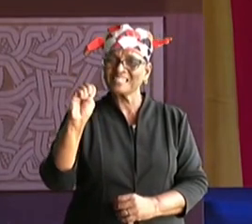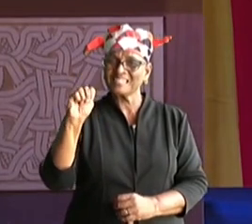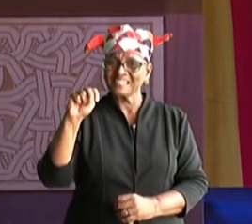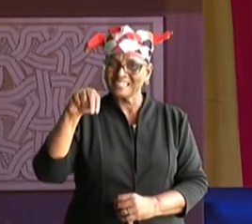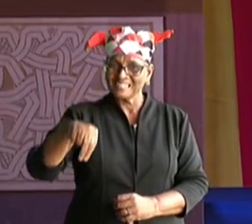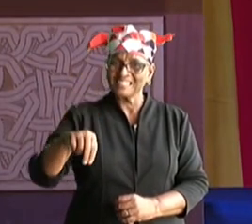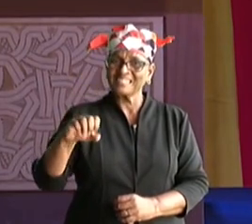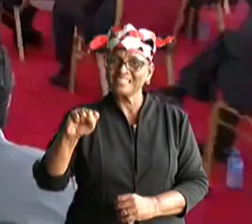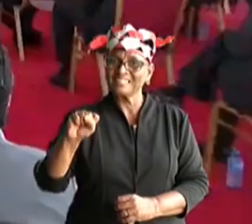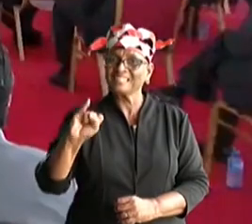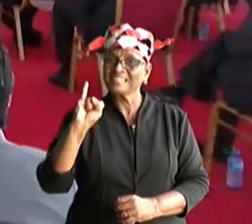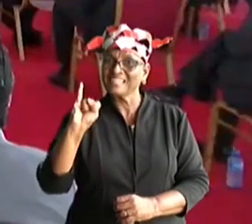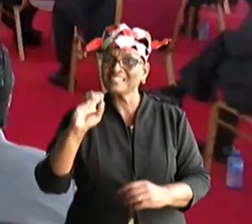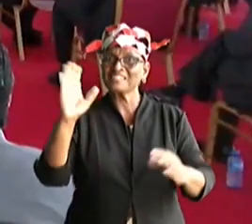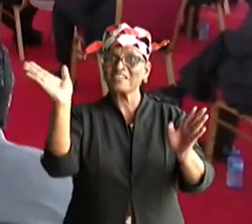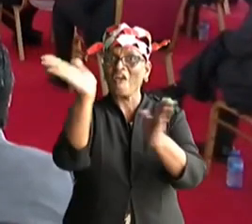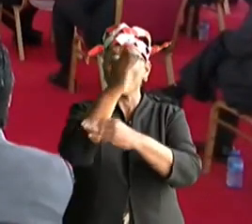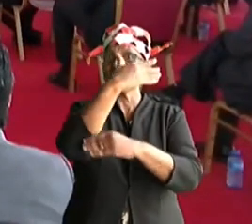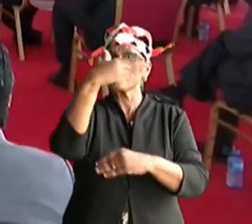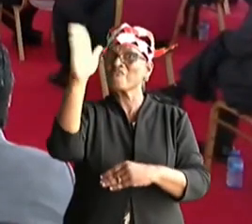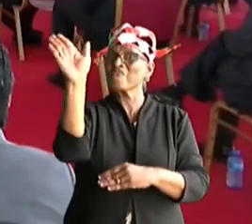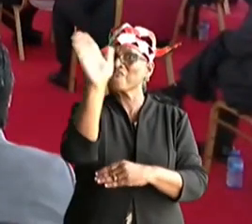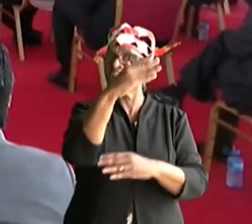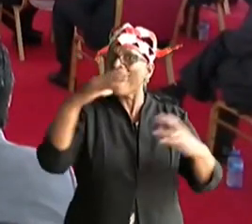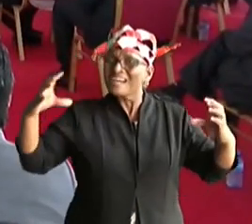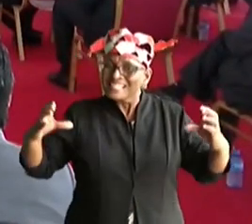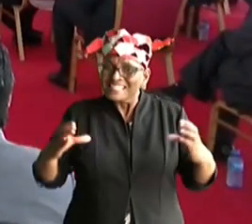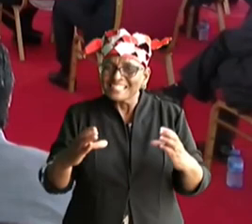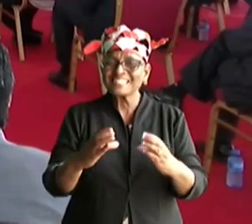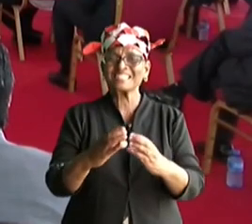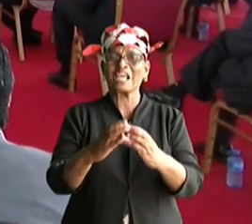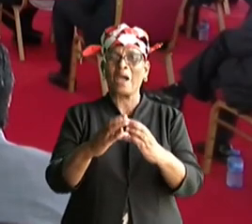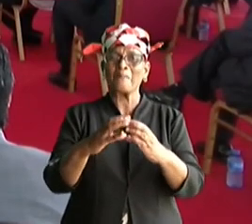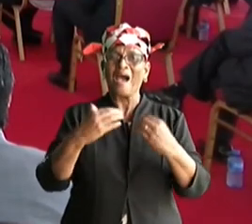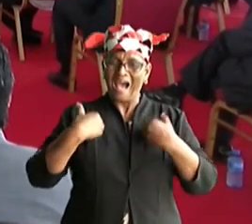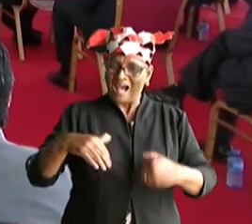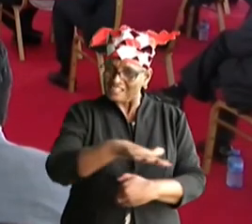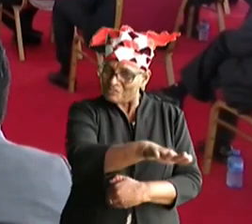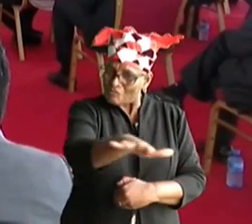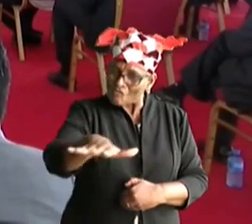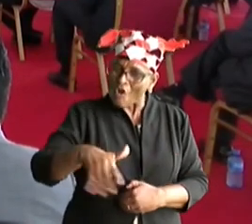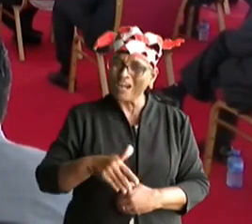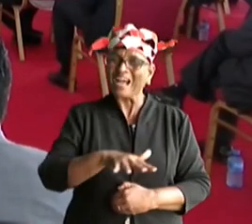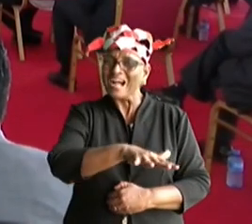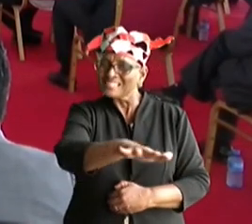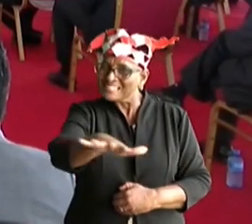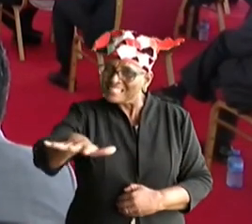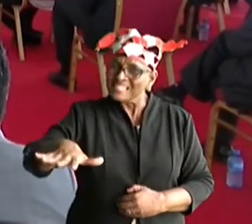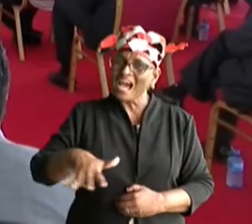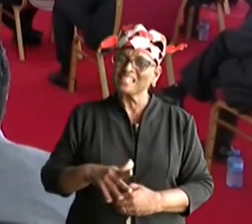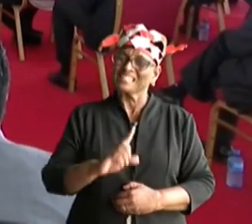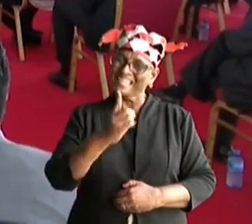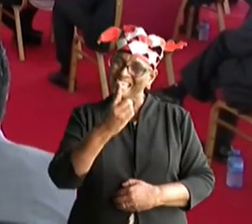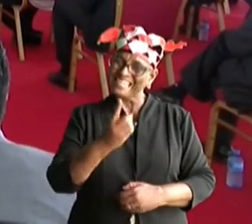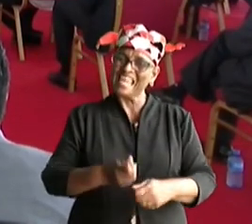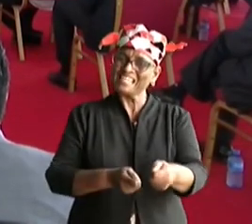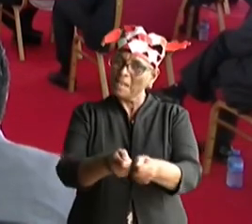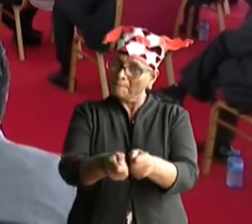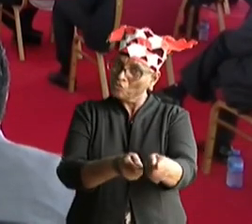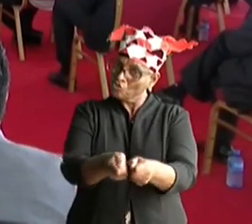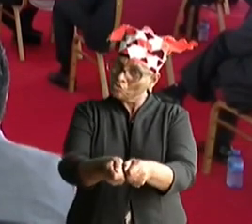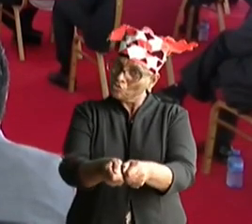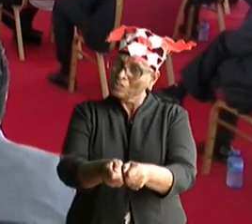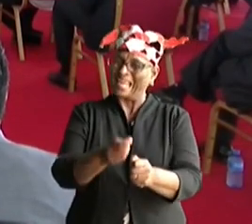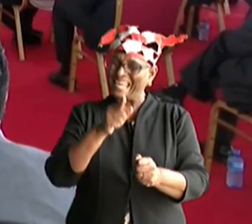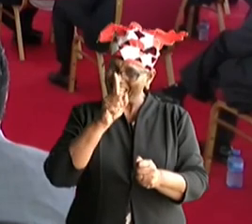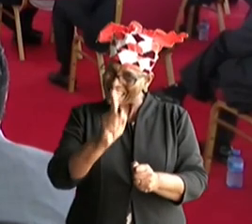vlag, vieren we onze eenheid. Eenheid als volk, als natie. Eenheid in bestuur en eenheid